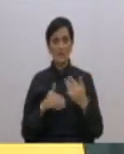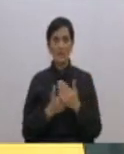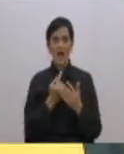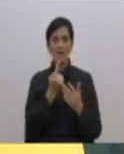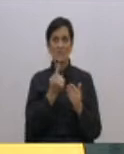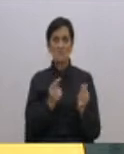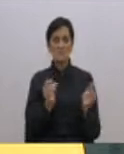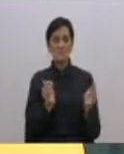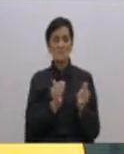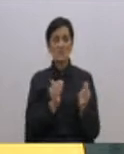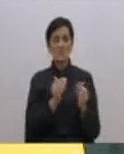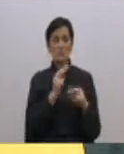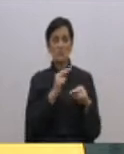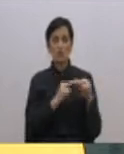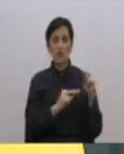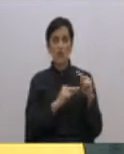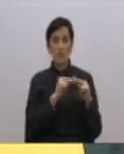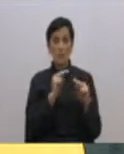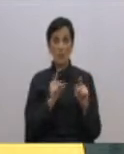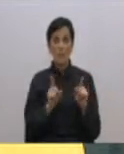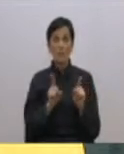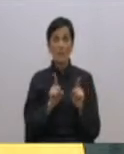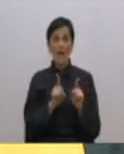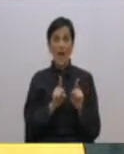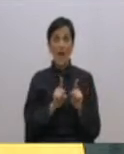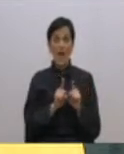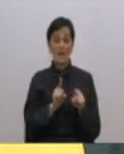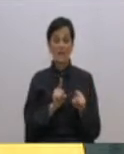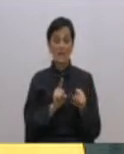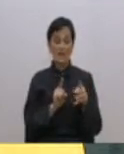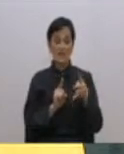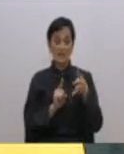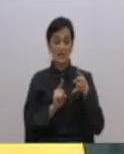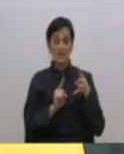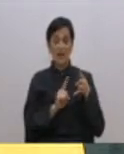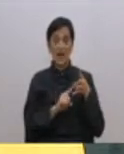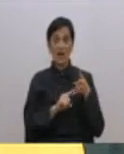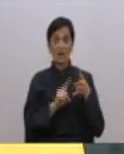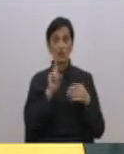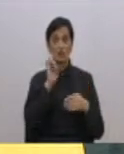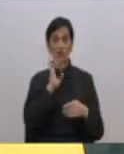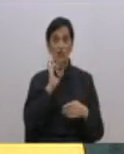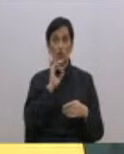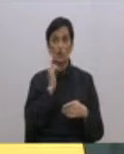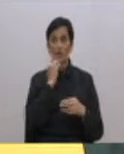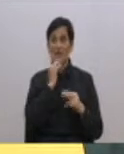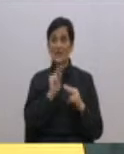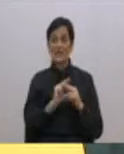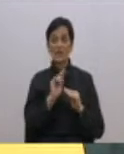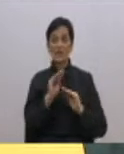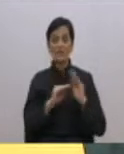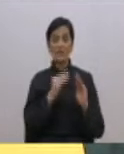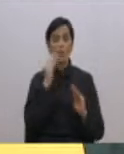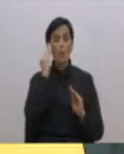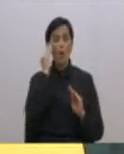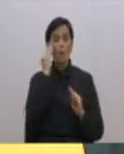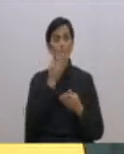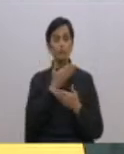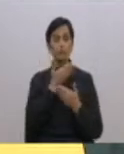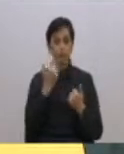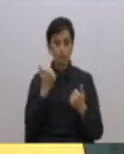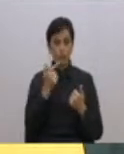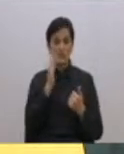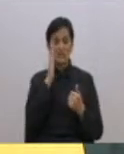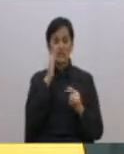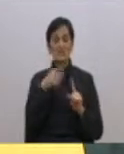მცირე ზომის დაძაბის მშენებლობა, აი ასეთი დაწესებულება ჯერჯერობით ინფრასტრუქტურულად მოაზრებული არ არის. თუმცა